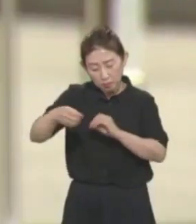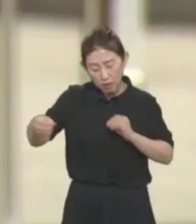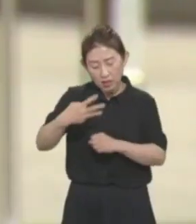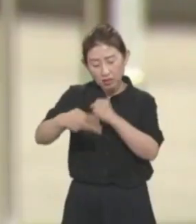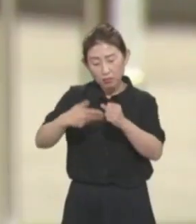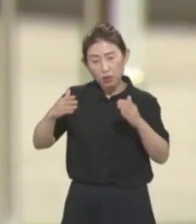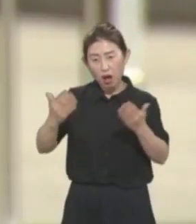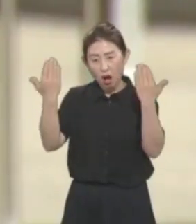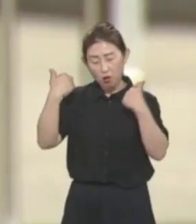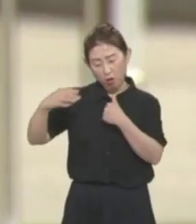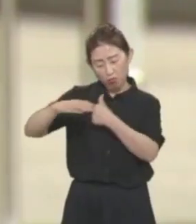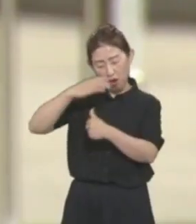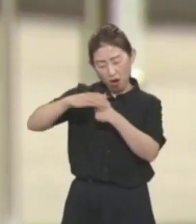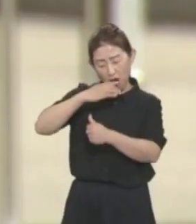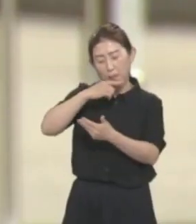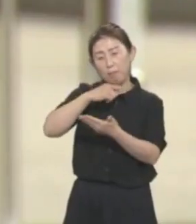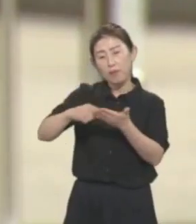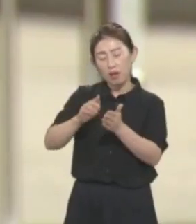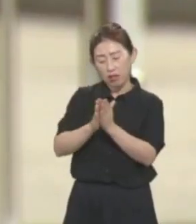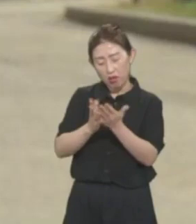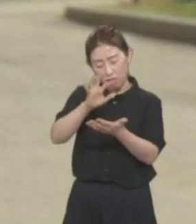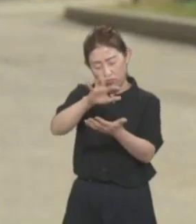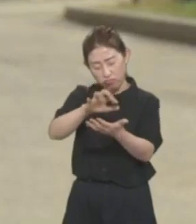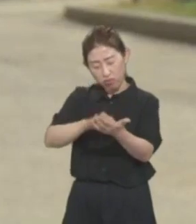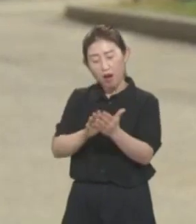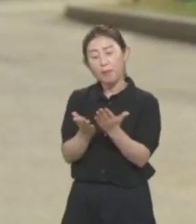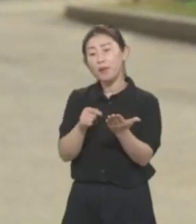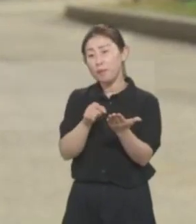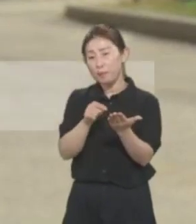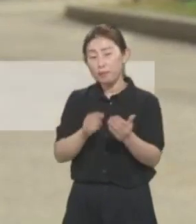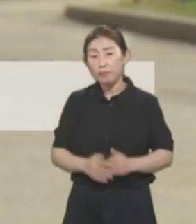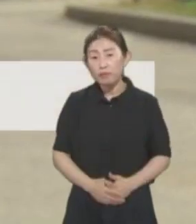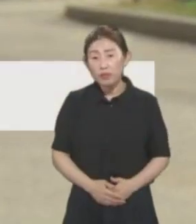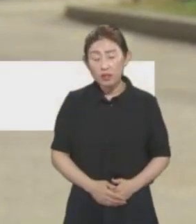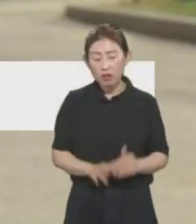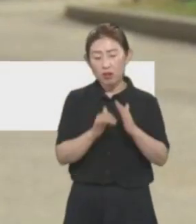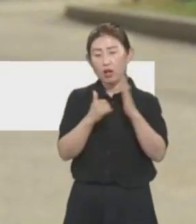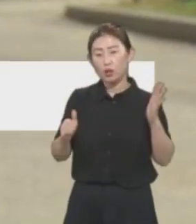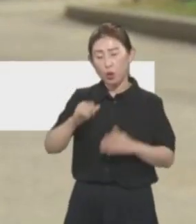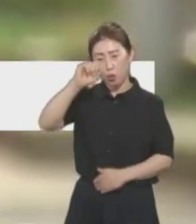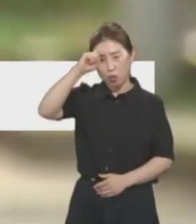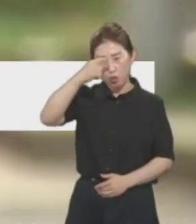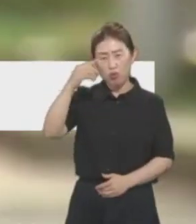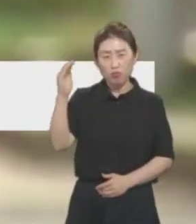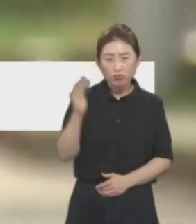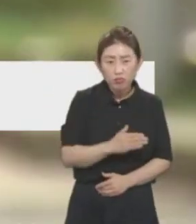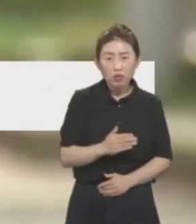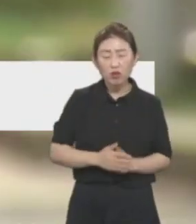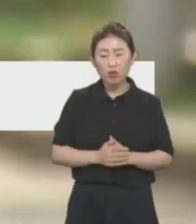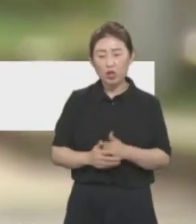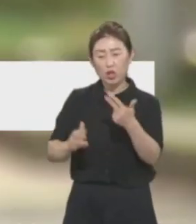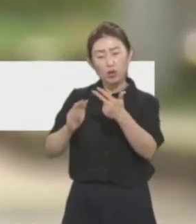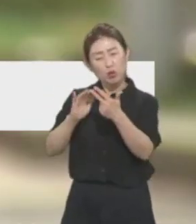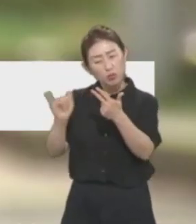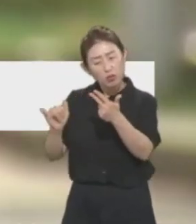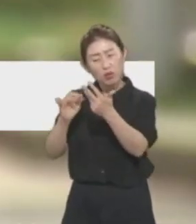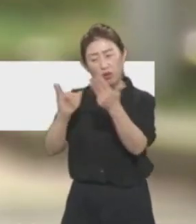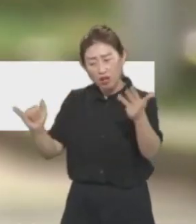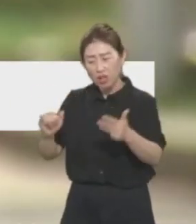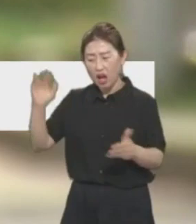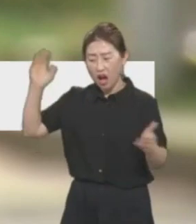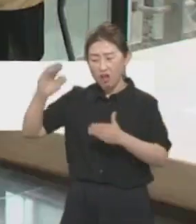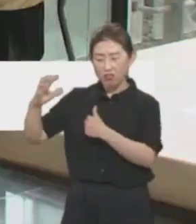학교폭력 피해 내용이 담긴 수첩이 발견됐습니다. 유족 측은 김 군이 고등학교 1학년부터 7명에서 8명의